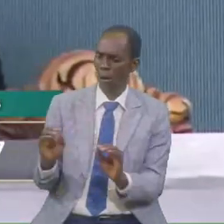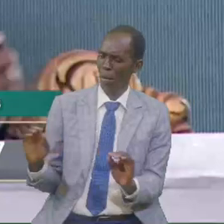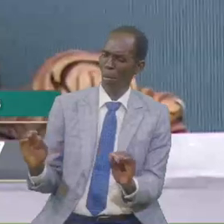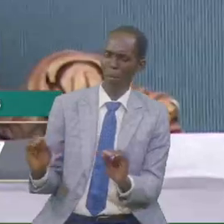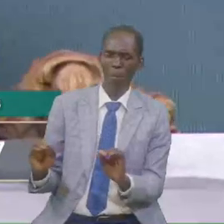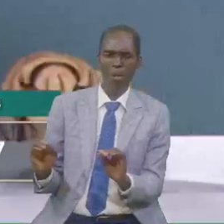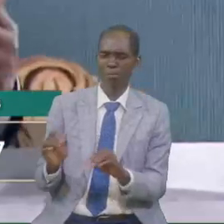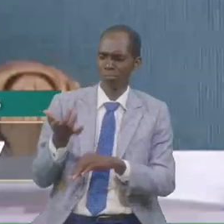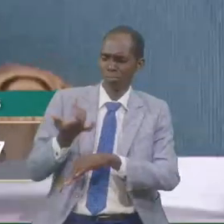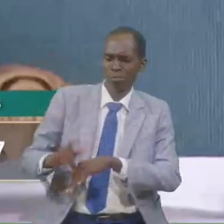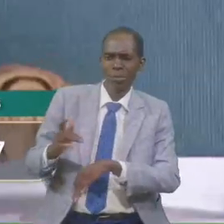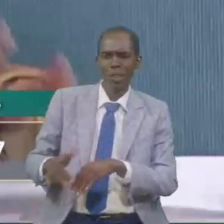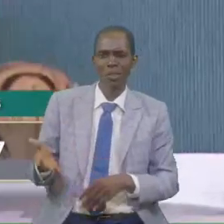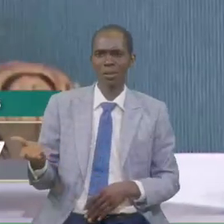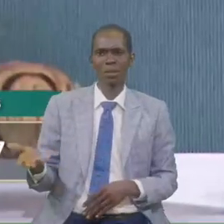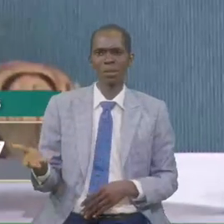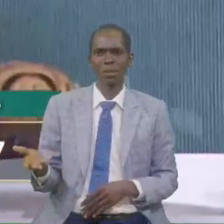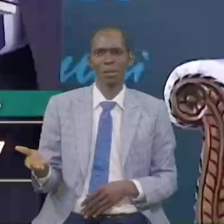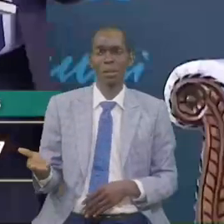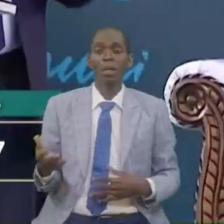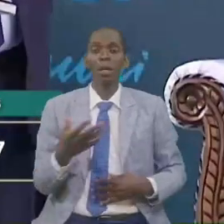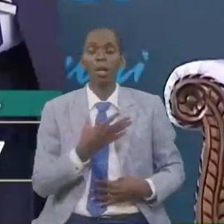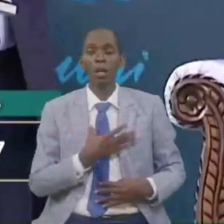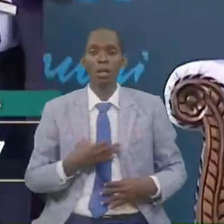Et ils se copient les uns les autres.